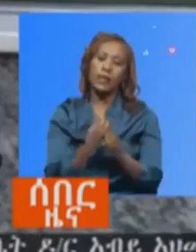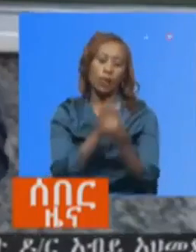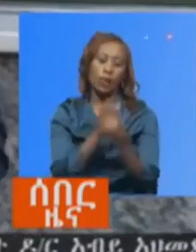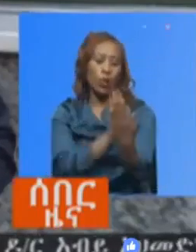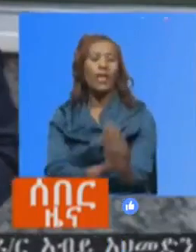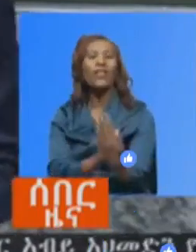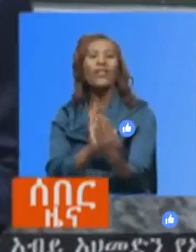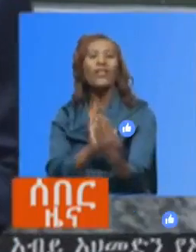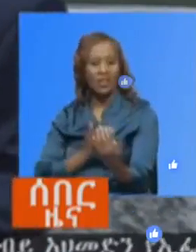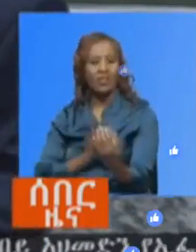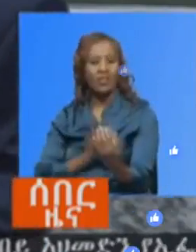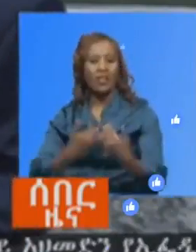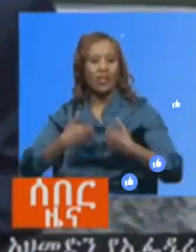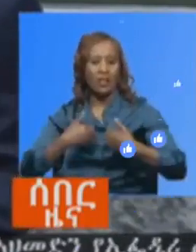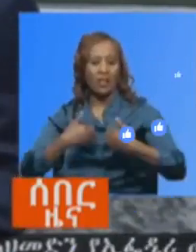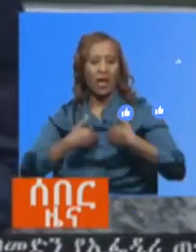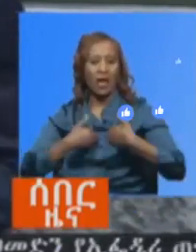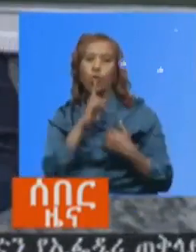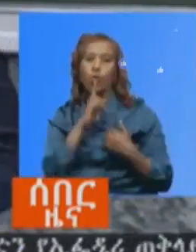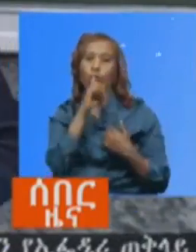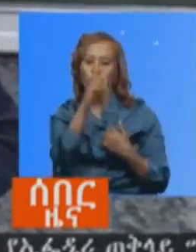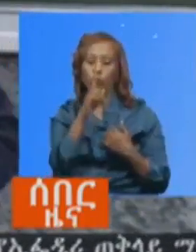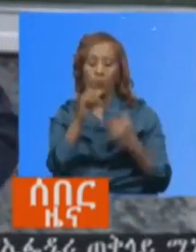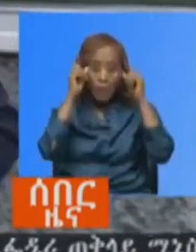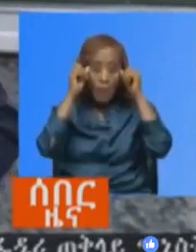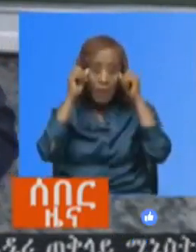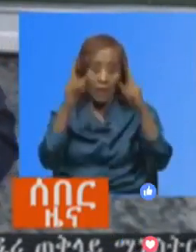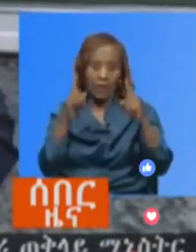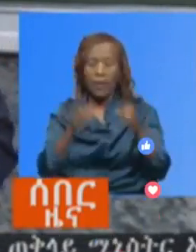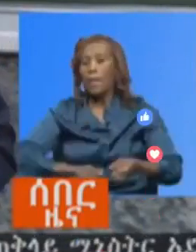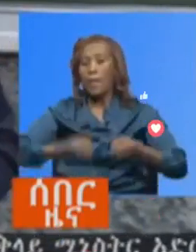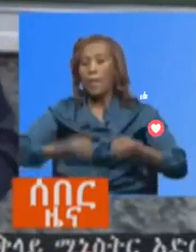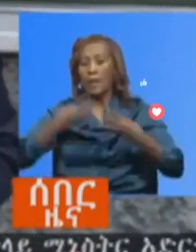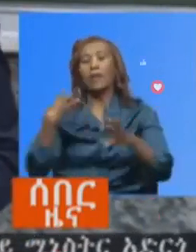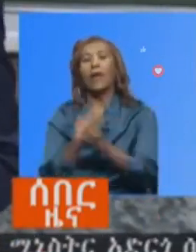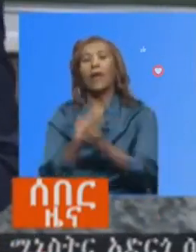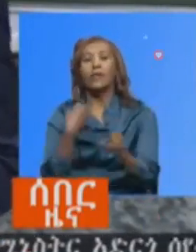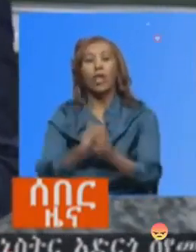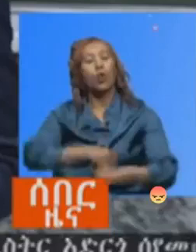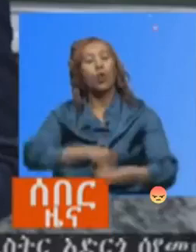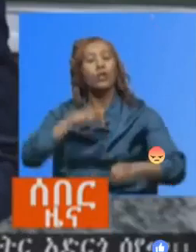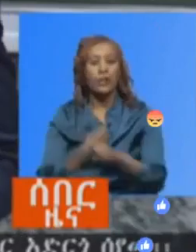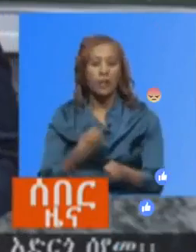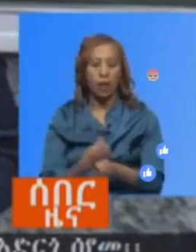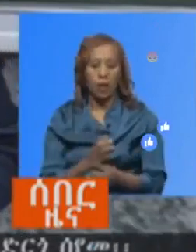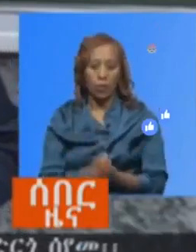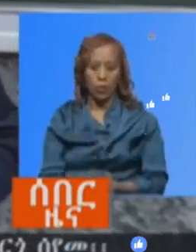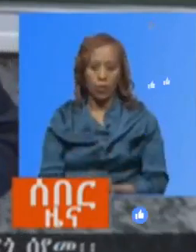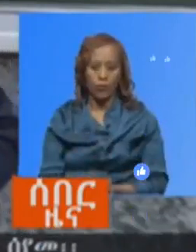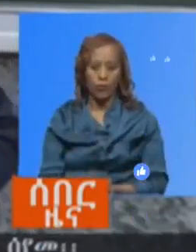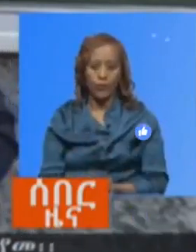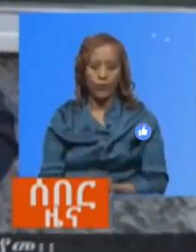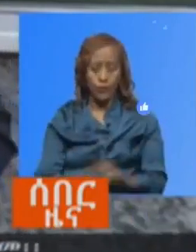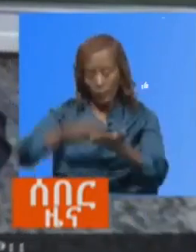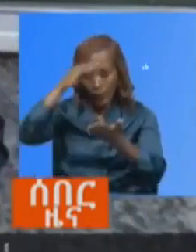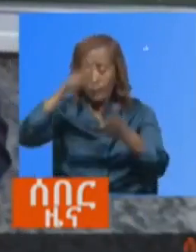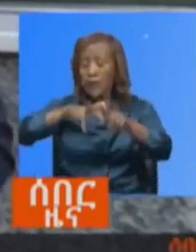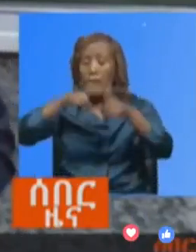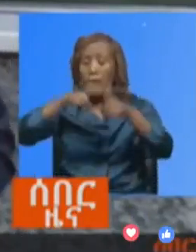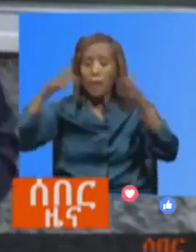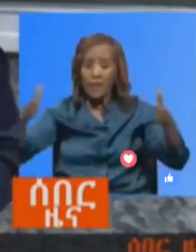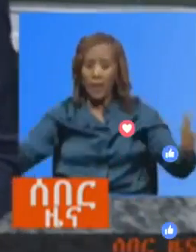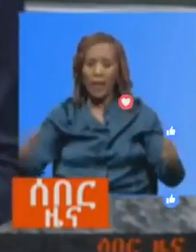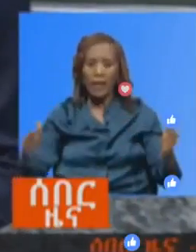ከፊታችን እንዳሉ በውል በመገንዘብ በርካታ ስራዎች ይሰራሉ። የትምህርት መስፋፋት